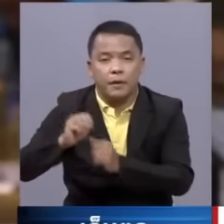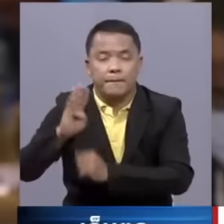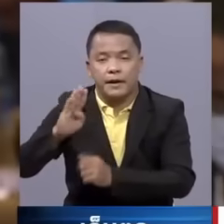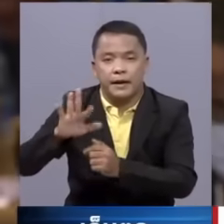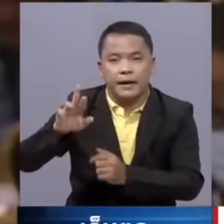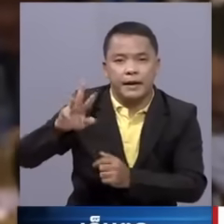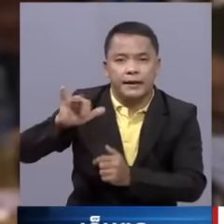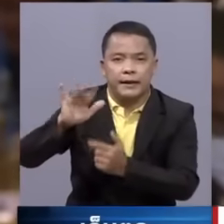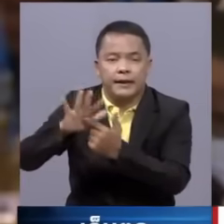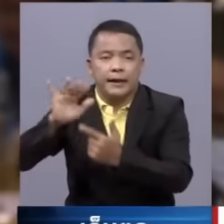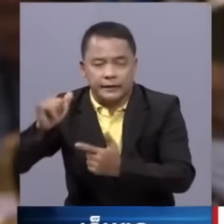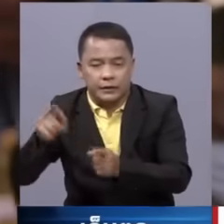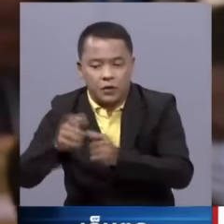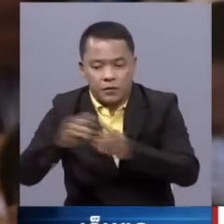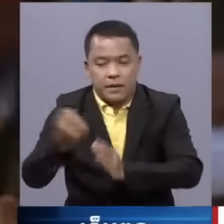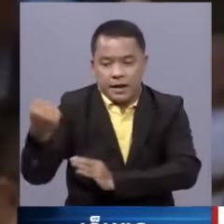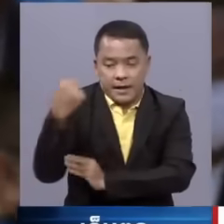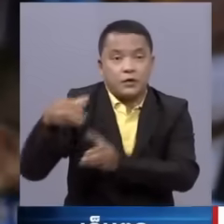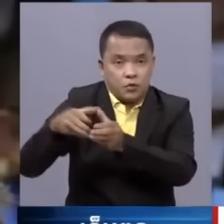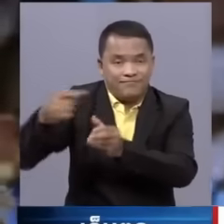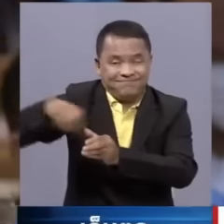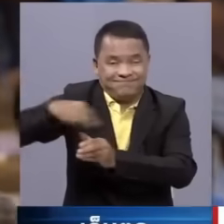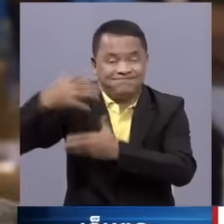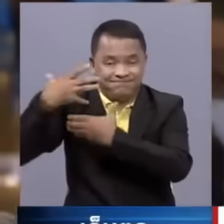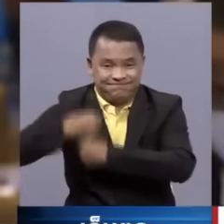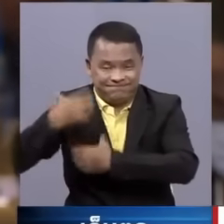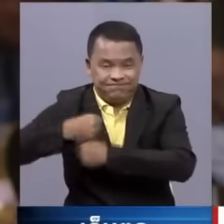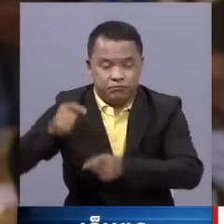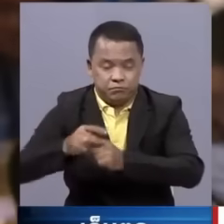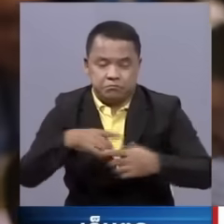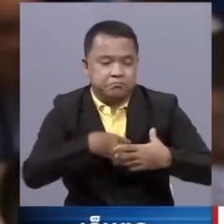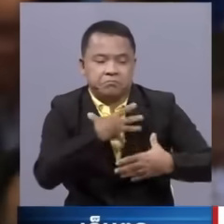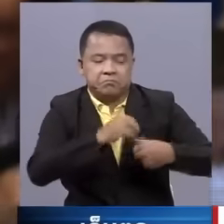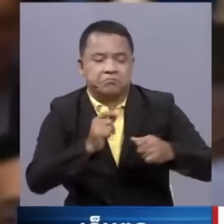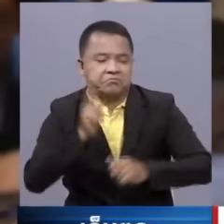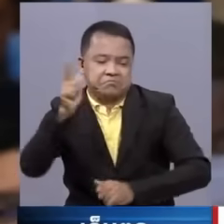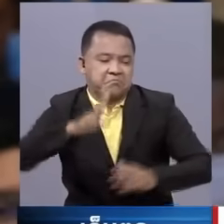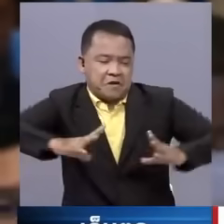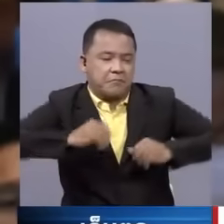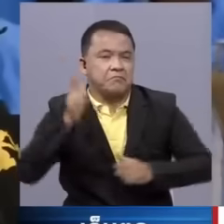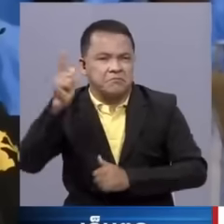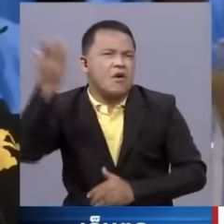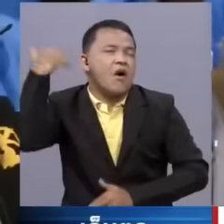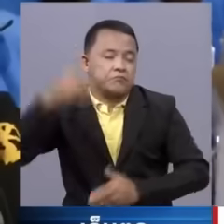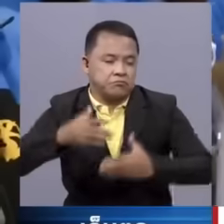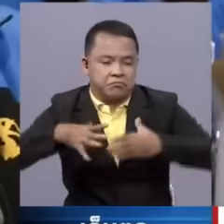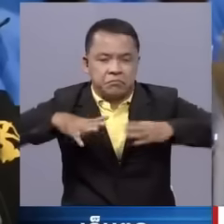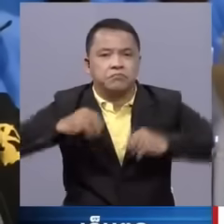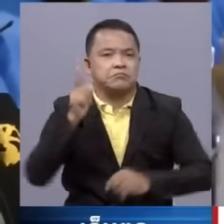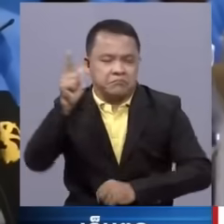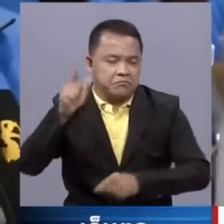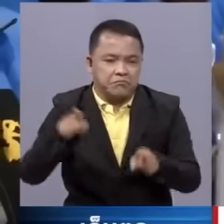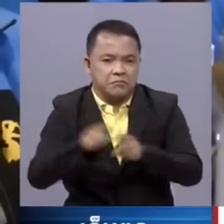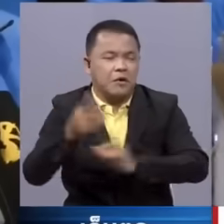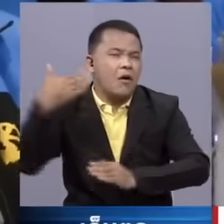บรรทัดฐานคุมฝ่ายอำนาจอีกขั้วแล้วก็ยังประกาศตัวเป็นศัตรูกับระบอบทักษิณมาตั้งแต่อดีตจนถึงปัจจุบัน